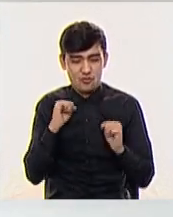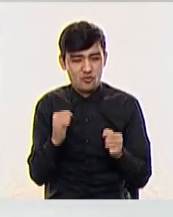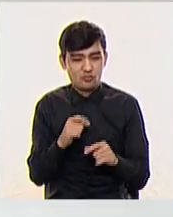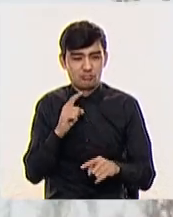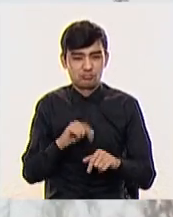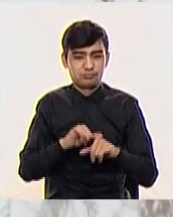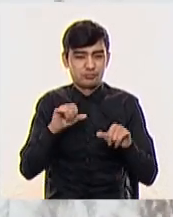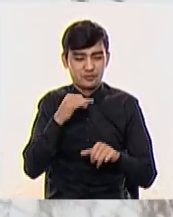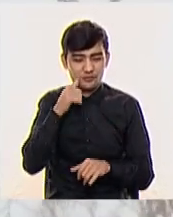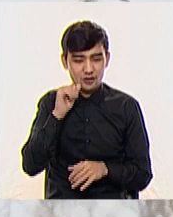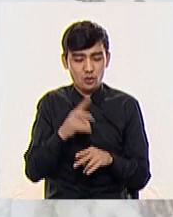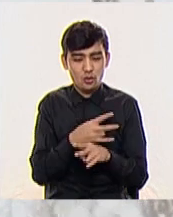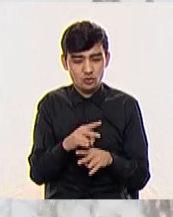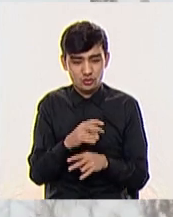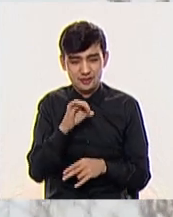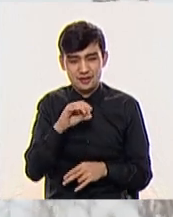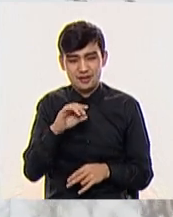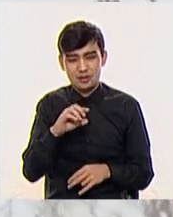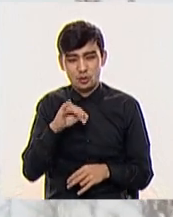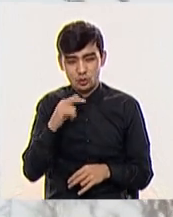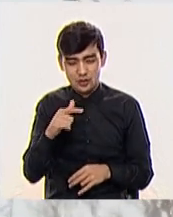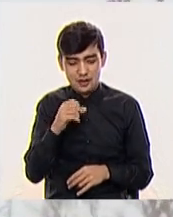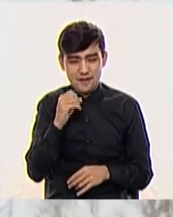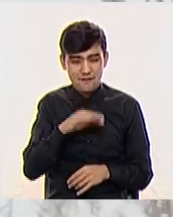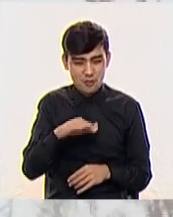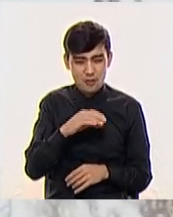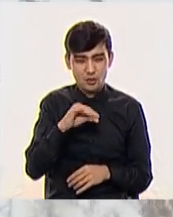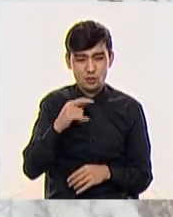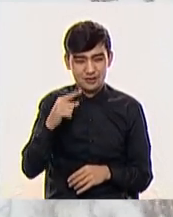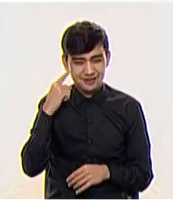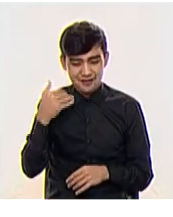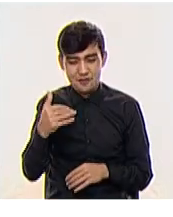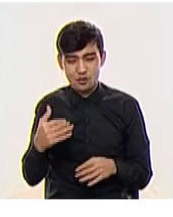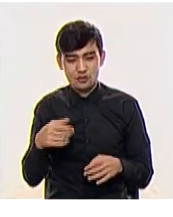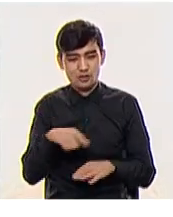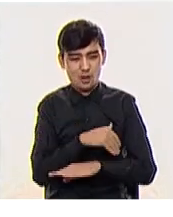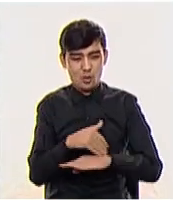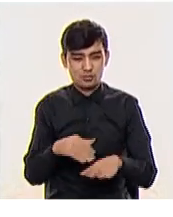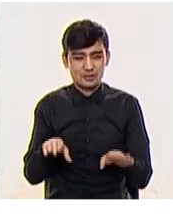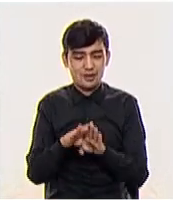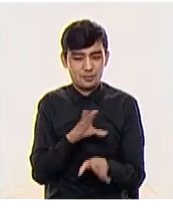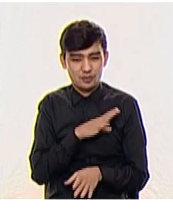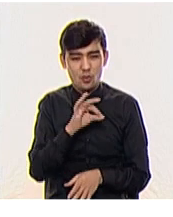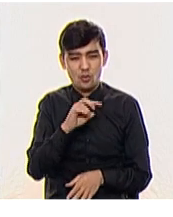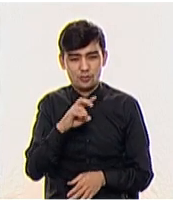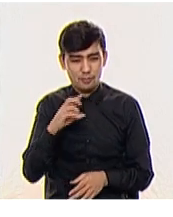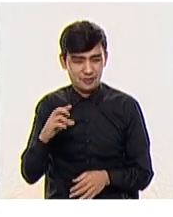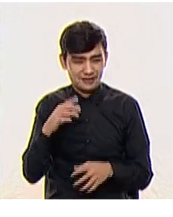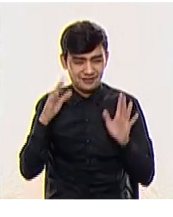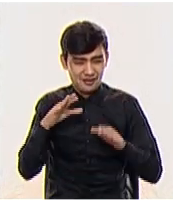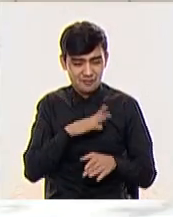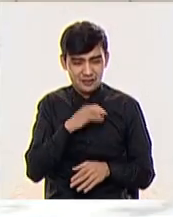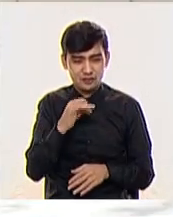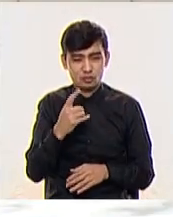Соның салдарынан кешетінде халықаралық Батыс Қытай, Батыс Европа тас жолы жабылды. Ал Жамбыл облысында қалың жауған омбы қардан 100-ден аса